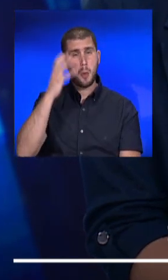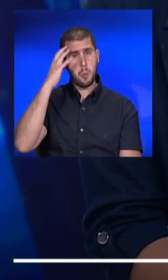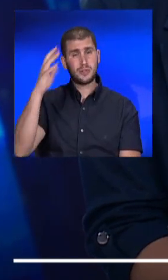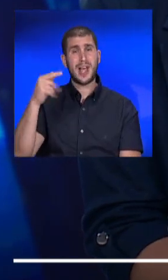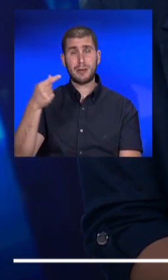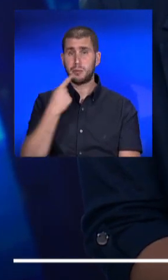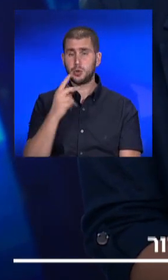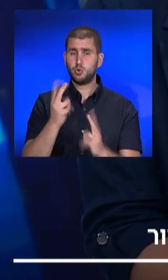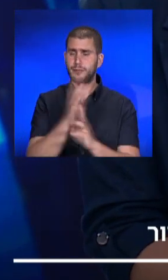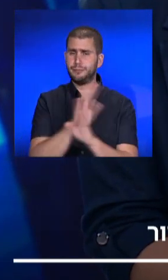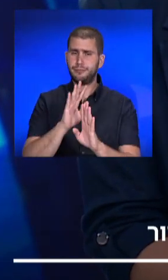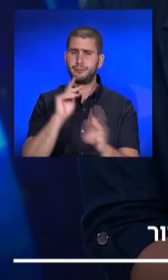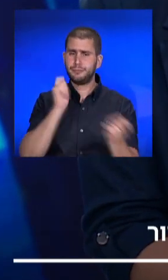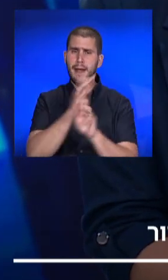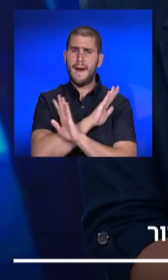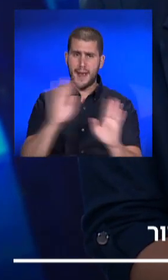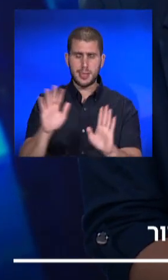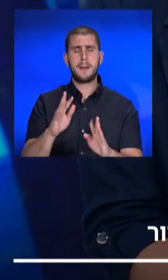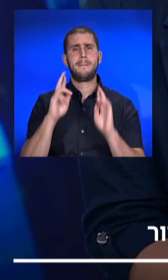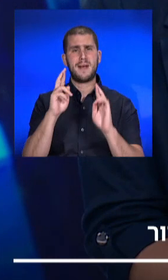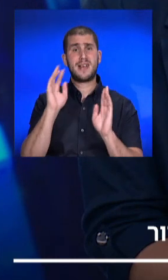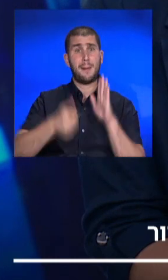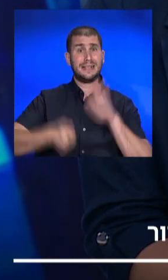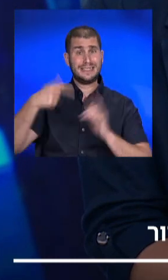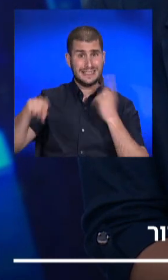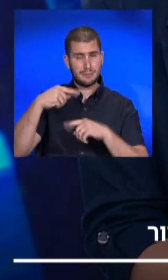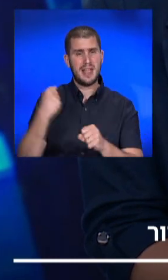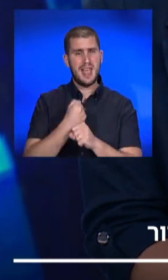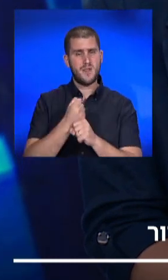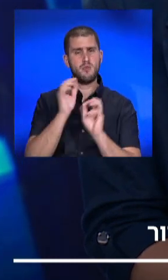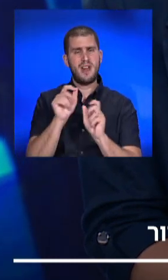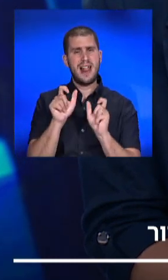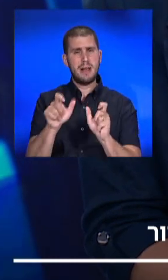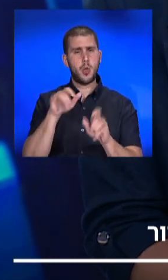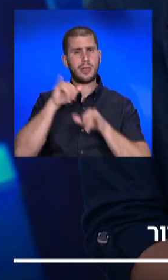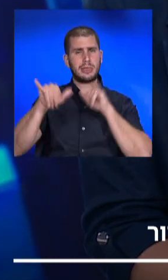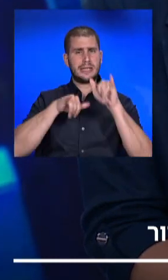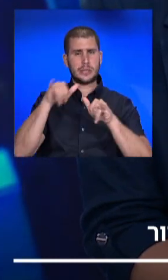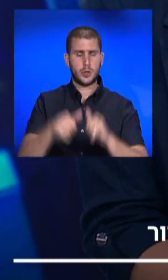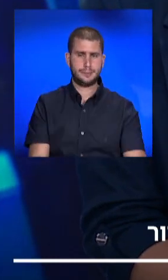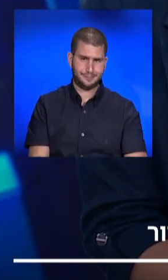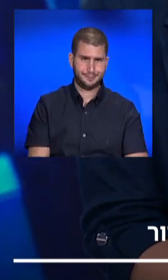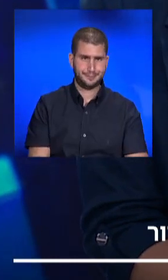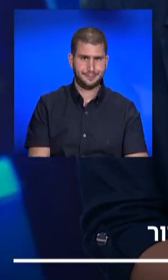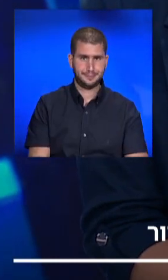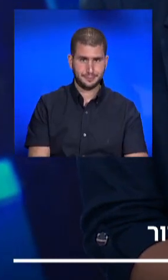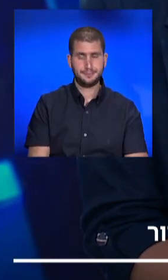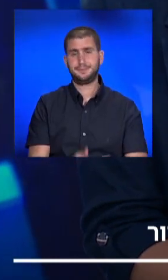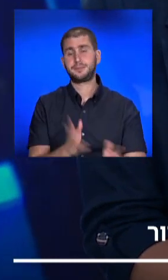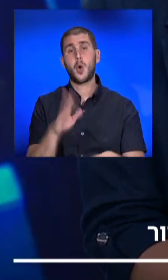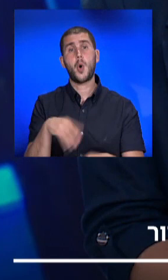לא ישנה את דעתו בנושא, ושהוא מקווה שגם השרים יפעלו כדי למנוע את הטיסות האלה. עוד קצת